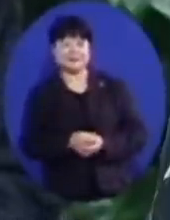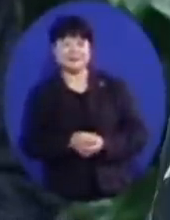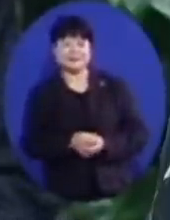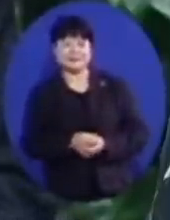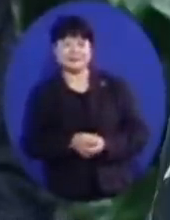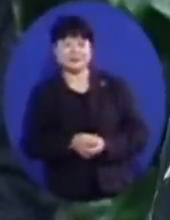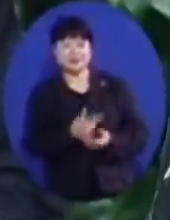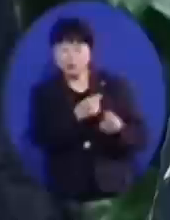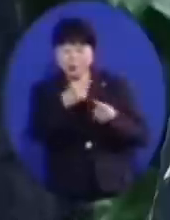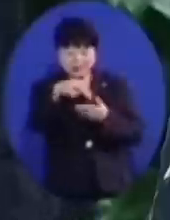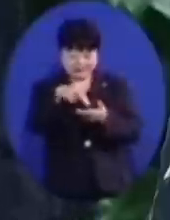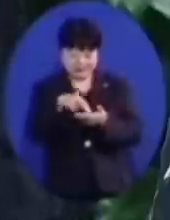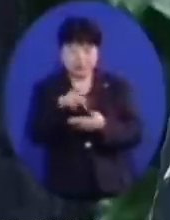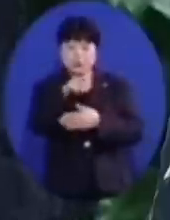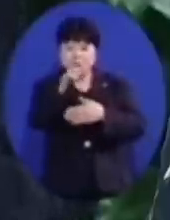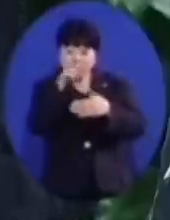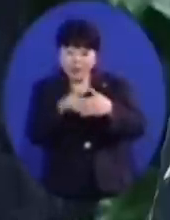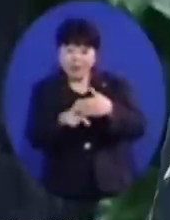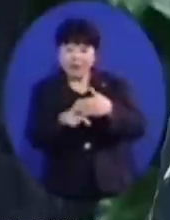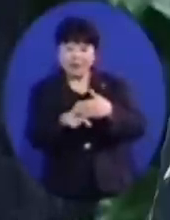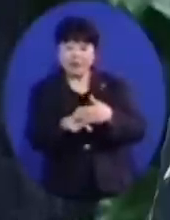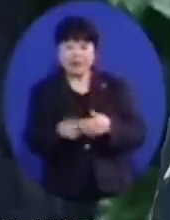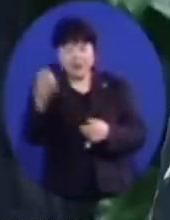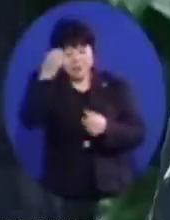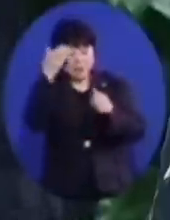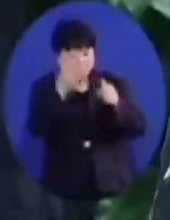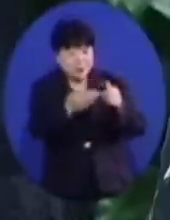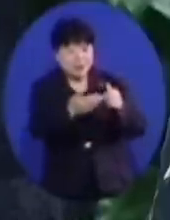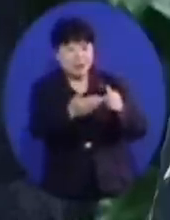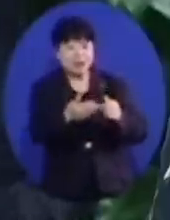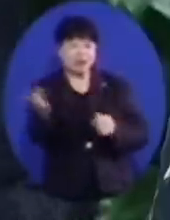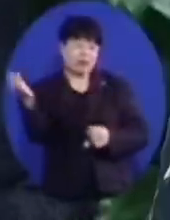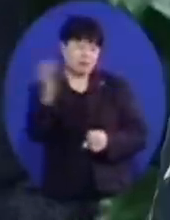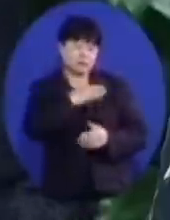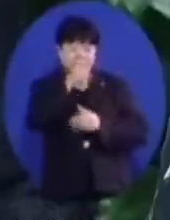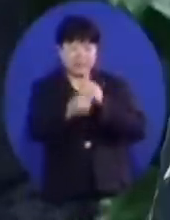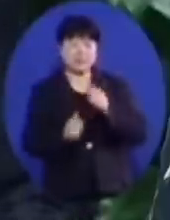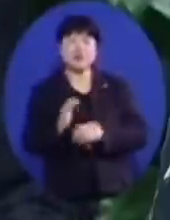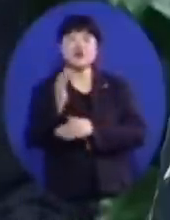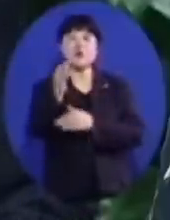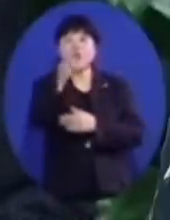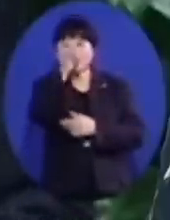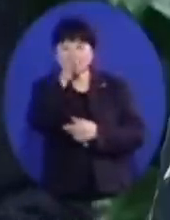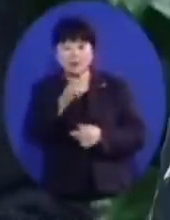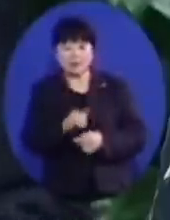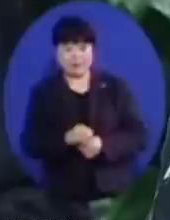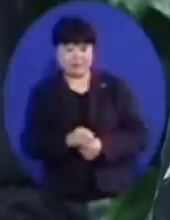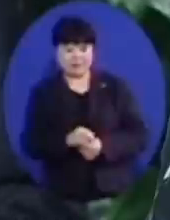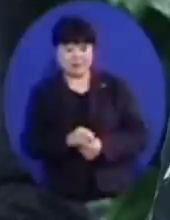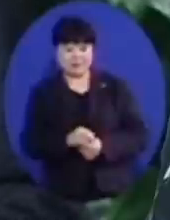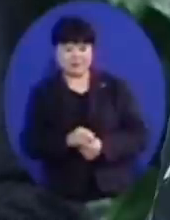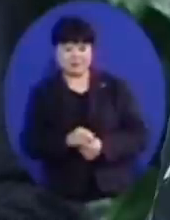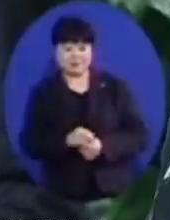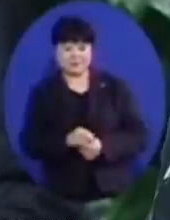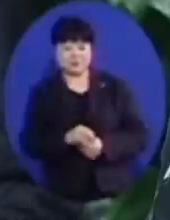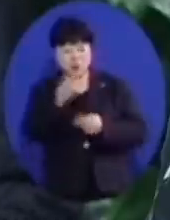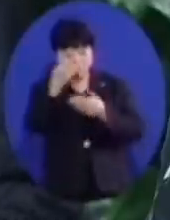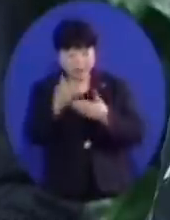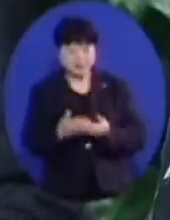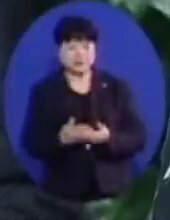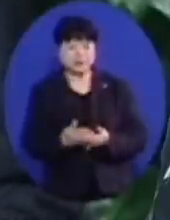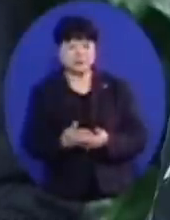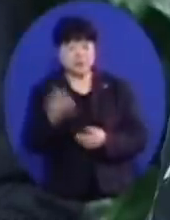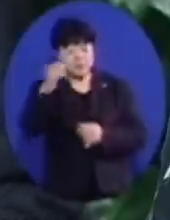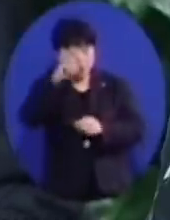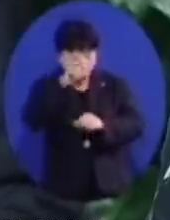우리도 그와 같은 우리 속에 보혜사 성령이라는 거대한 하나님의 영광이 들어와 있는 것입니다 구원받은 우리